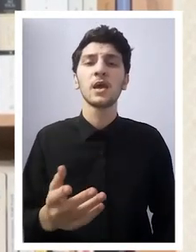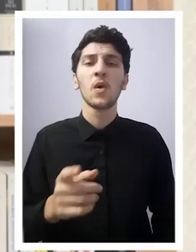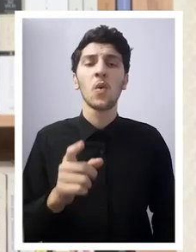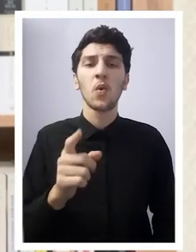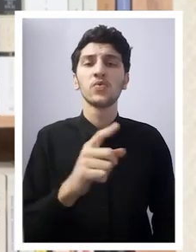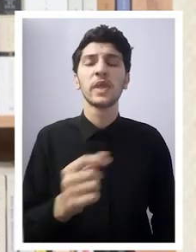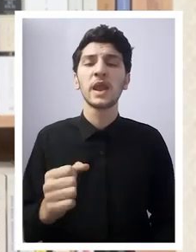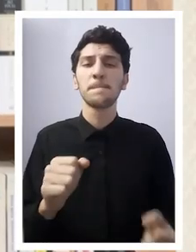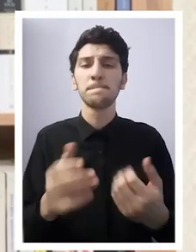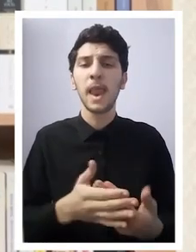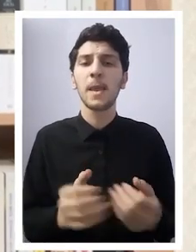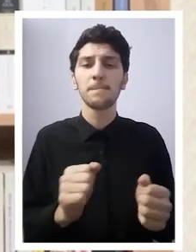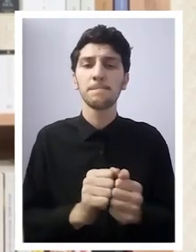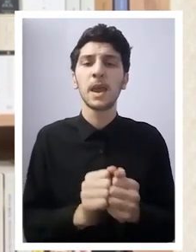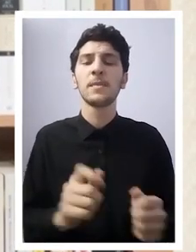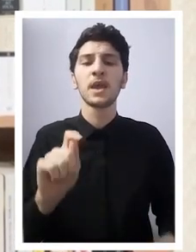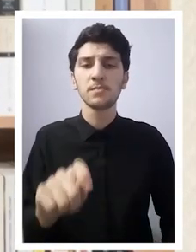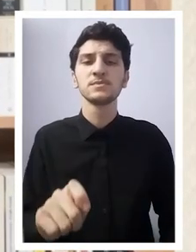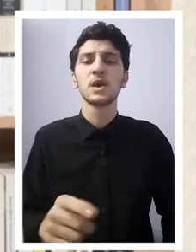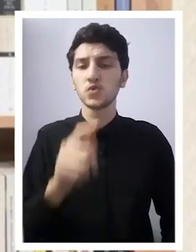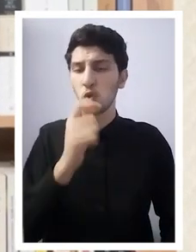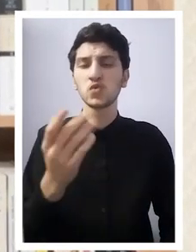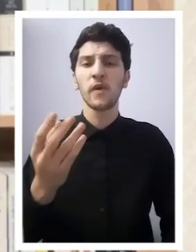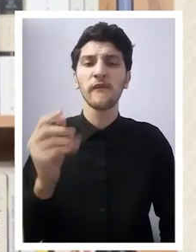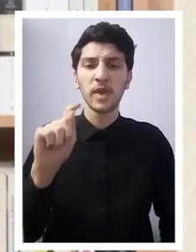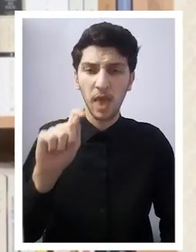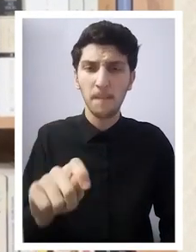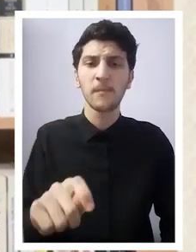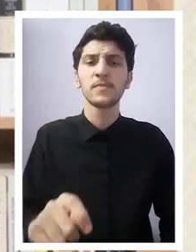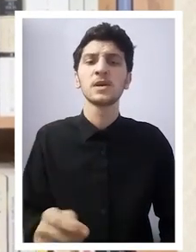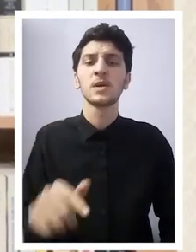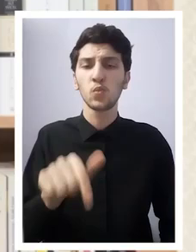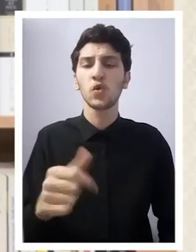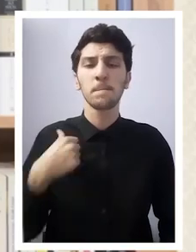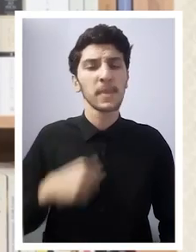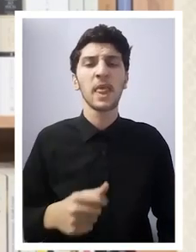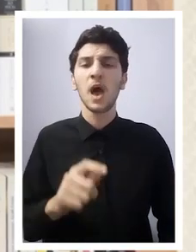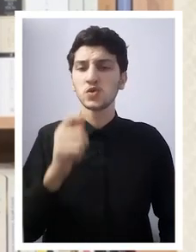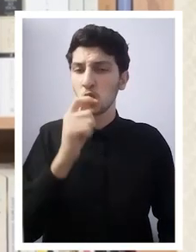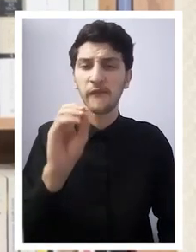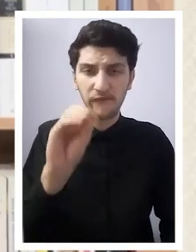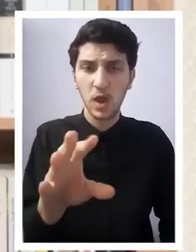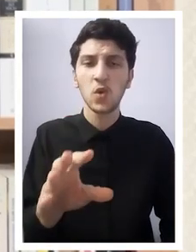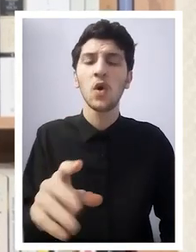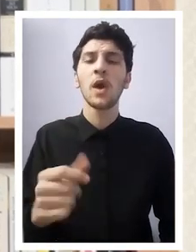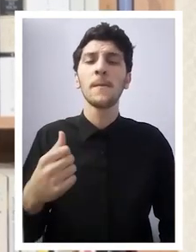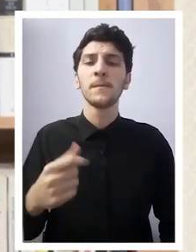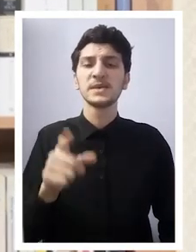birlikte inşallah başaracağız. Dün söz verdik, yaptık. Bugün yine söz